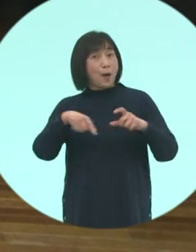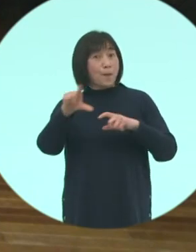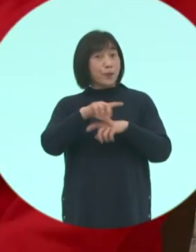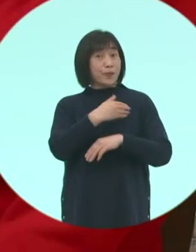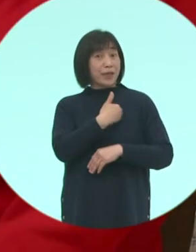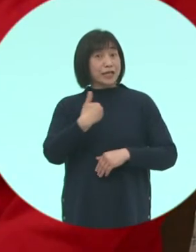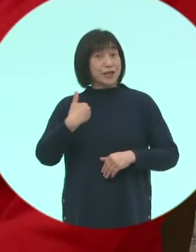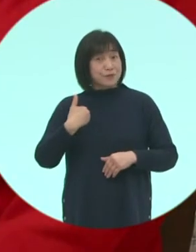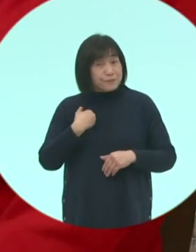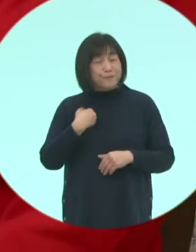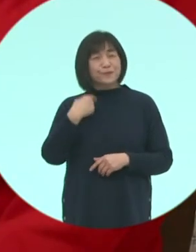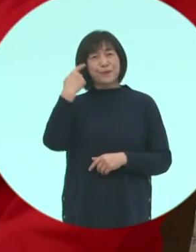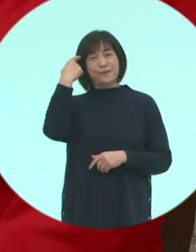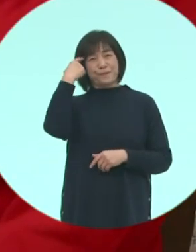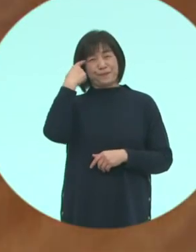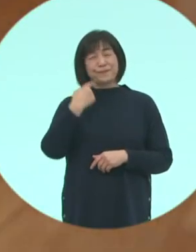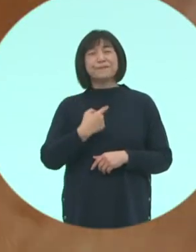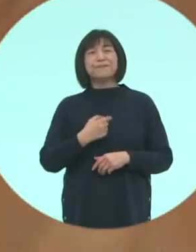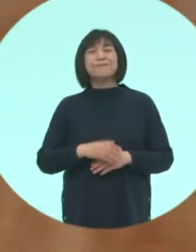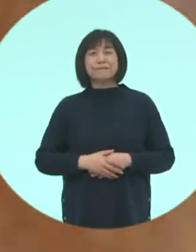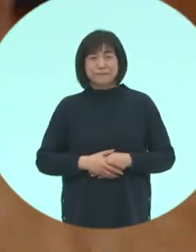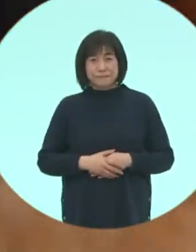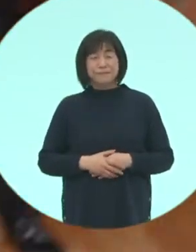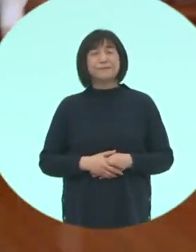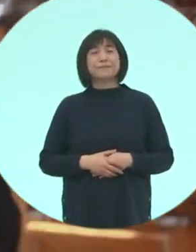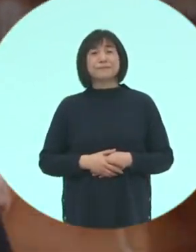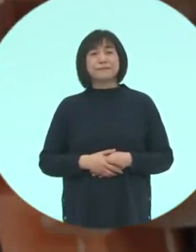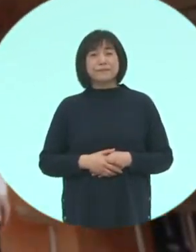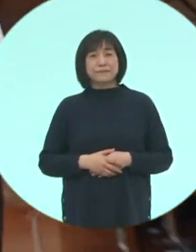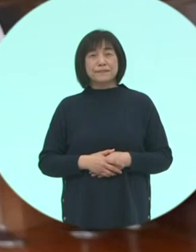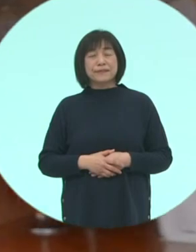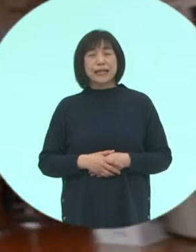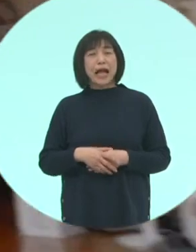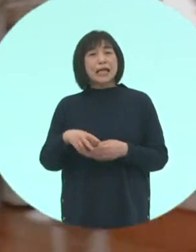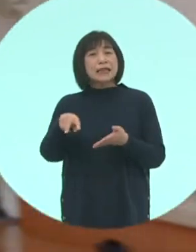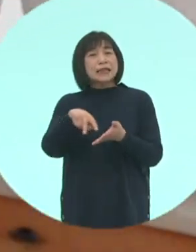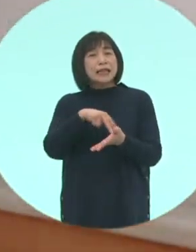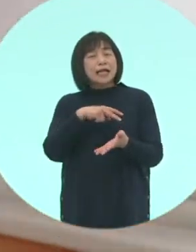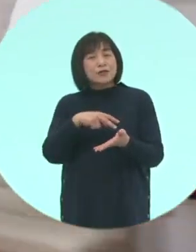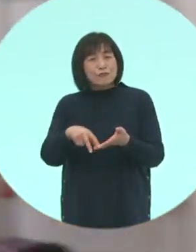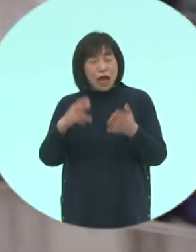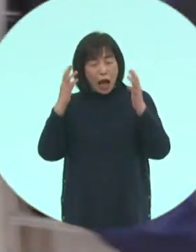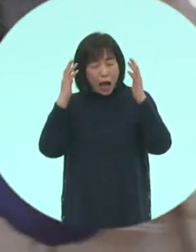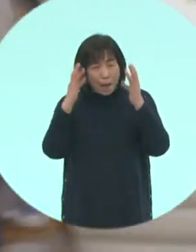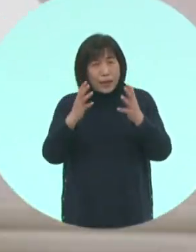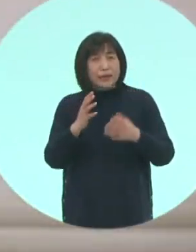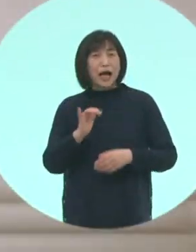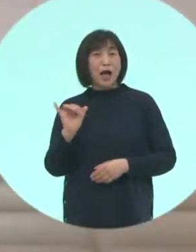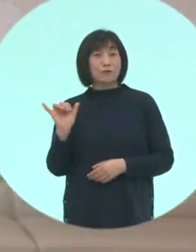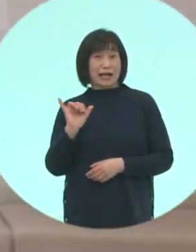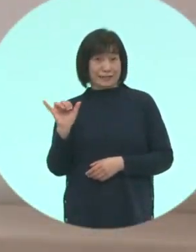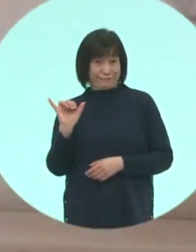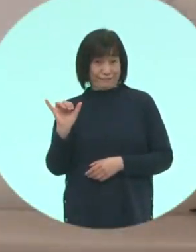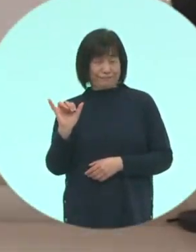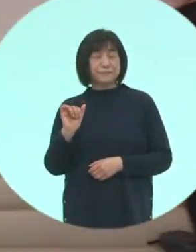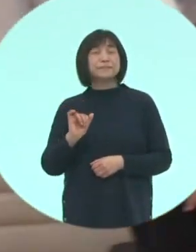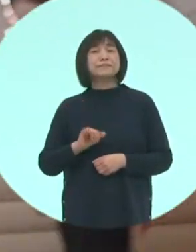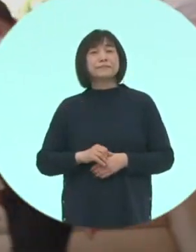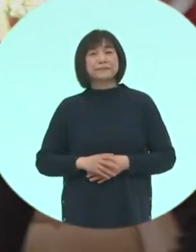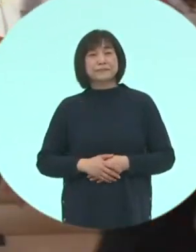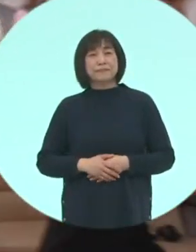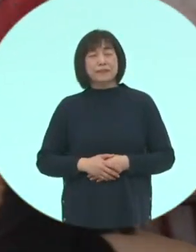るというそういう気持ちになりましたね。 こうしてダンスの虜となっていったお二人、それにし